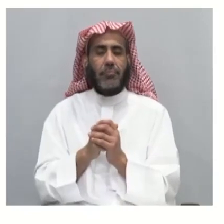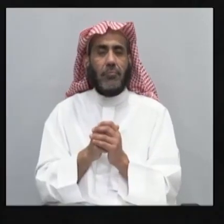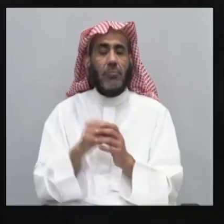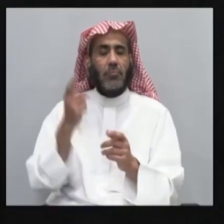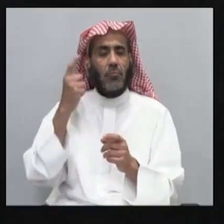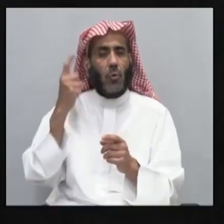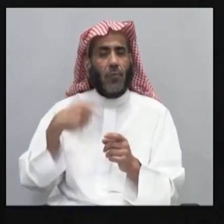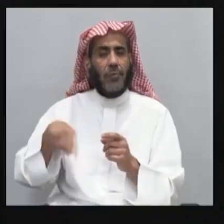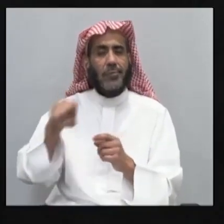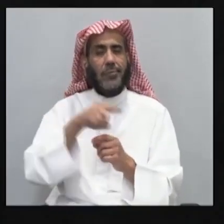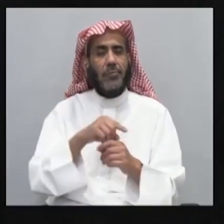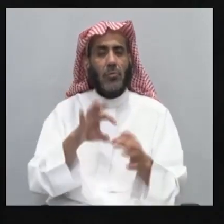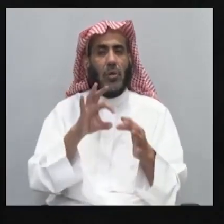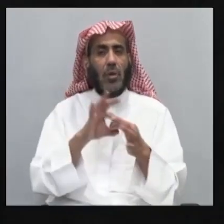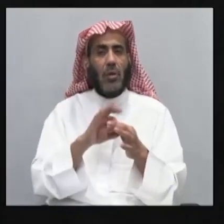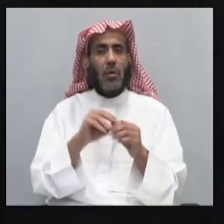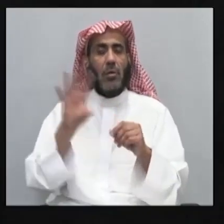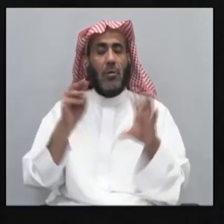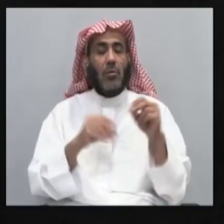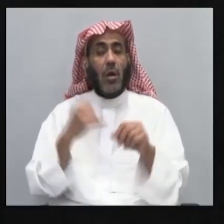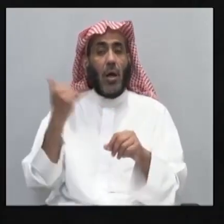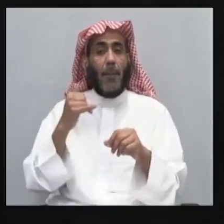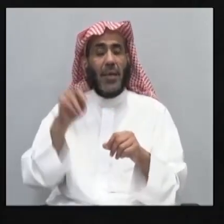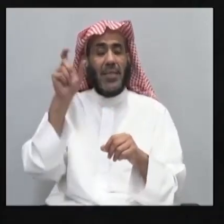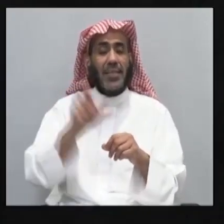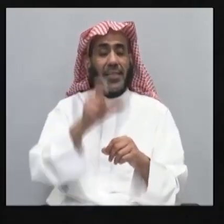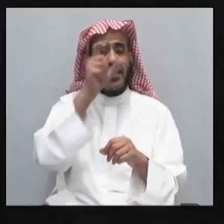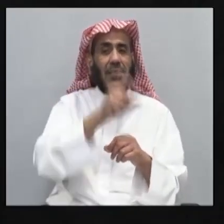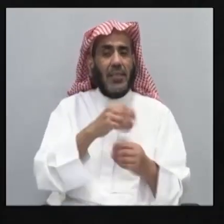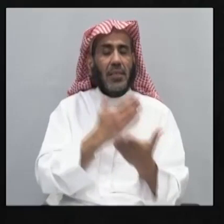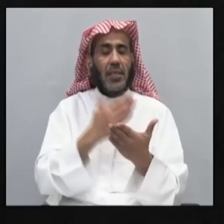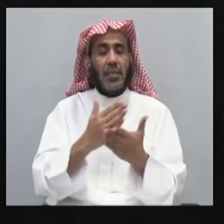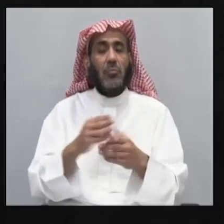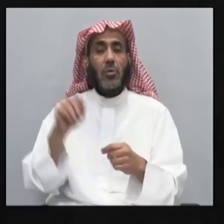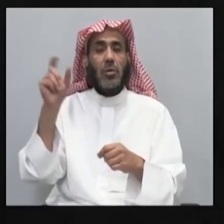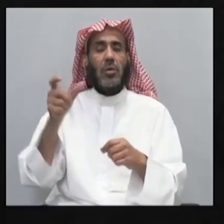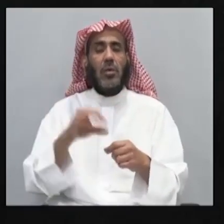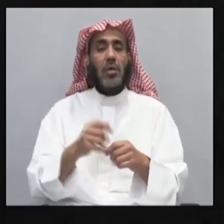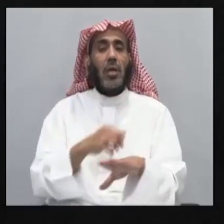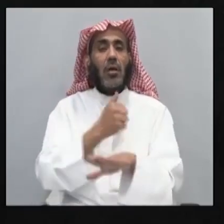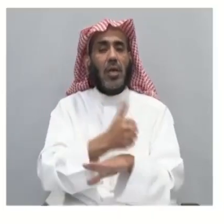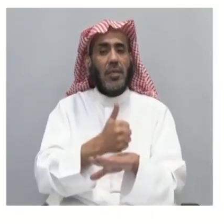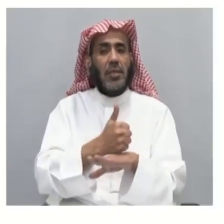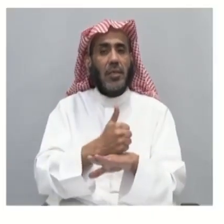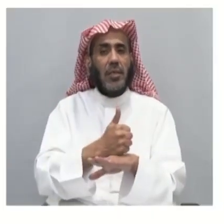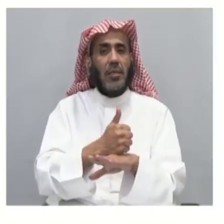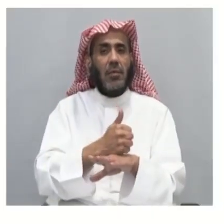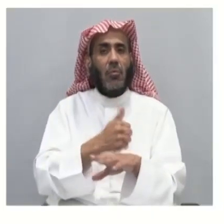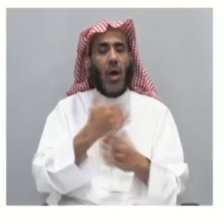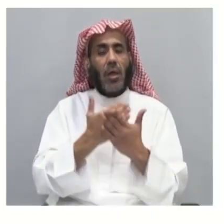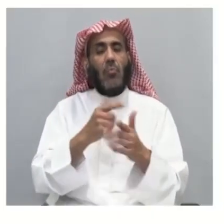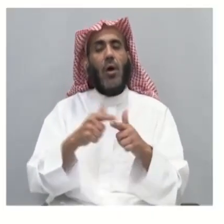وعرفنا ما يتعلق بالقصه اهميه الشخصيات فيها تقسيم الشخصيات فيها الى رئيسه او